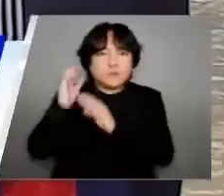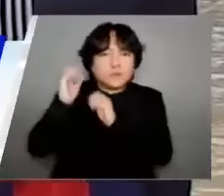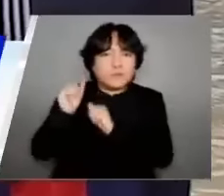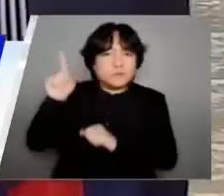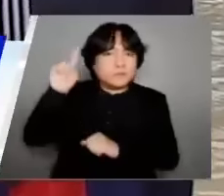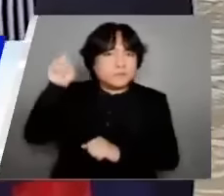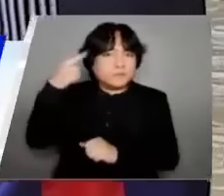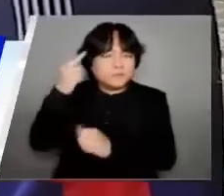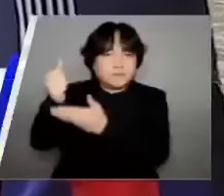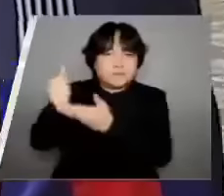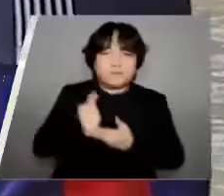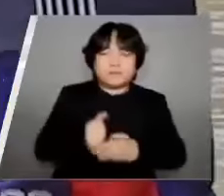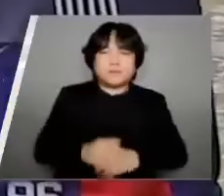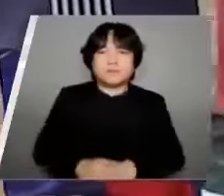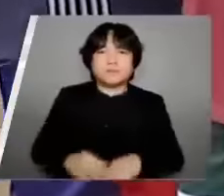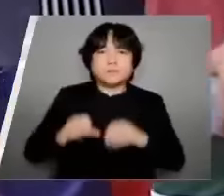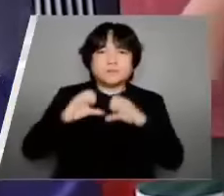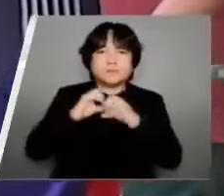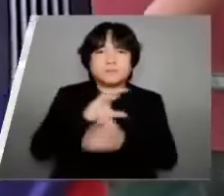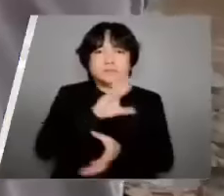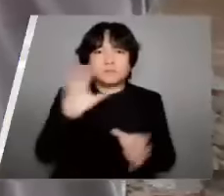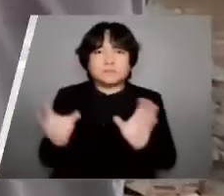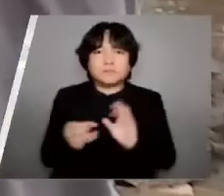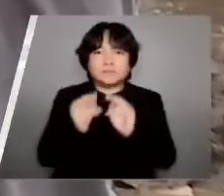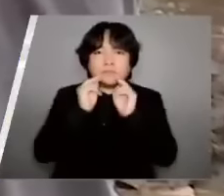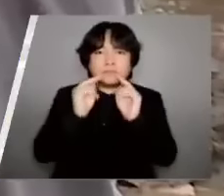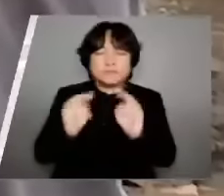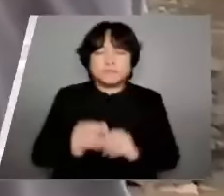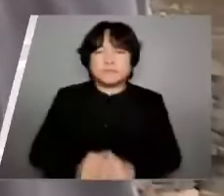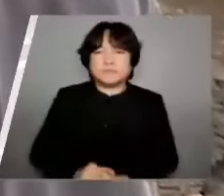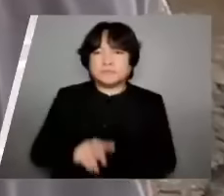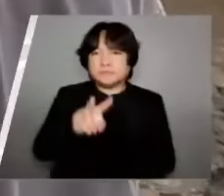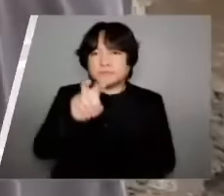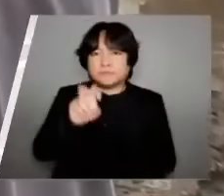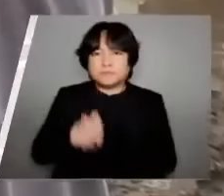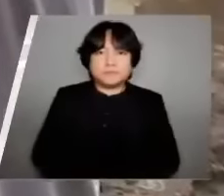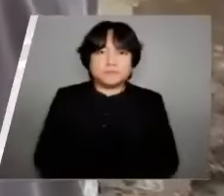Para sa GMA Integrated News, ako si Mariz Umali, ang inyong saksi.